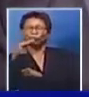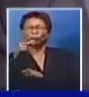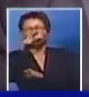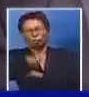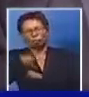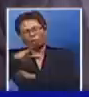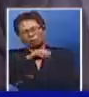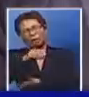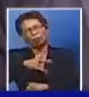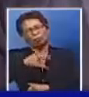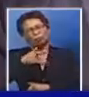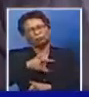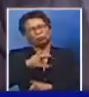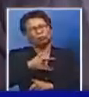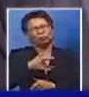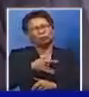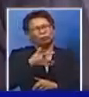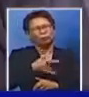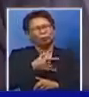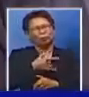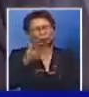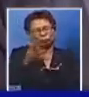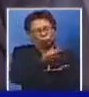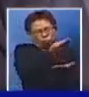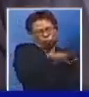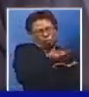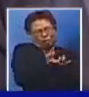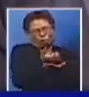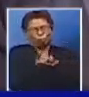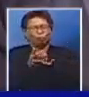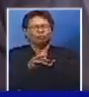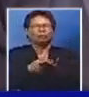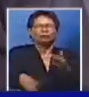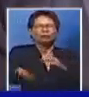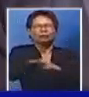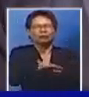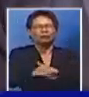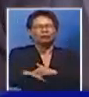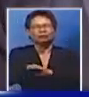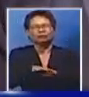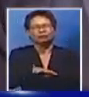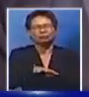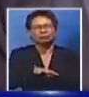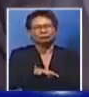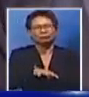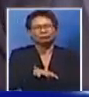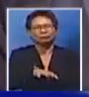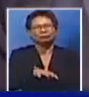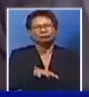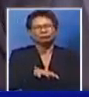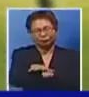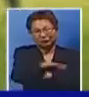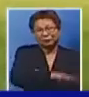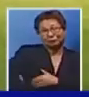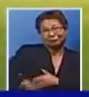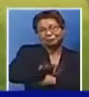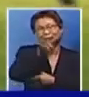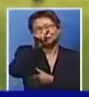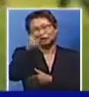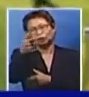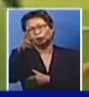merangsang pelbagai lagi kegiatan-kegiatan ekonomi ya di sekitar Tanjung Malim ni.